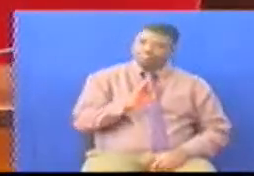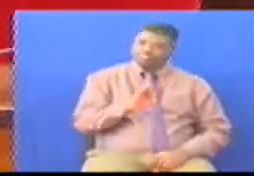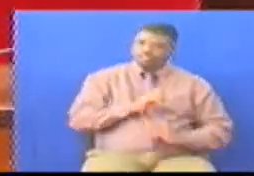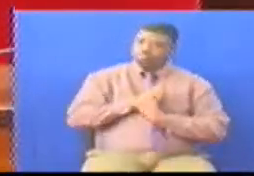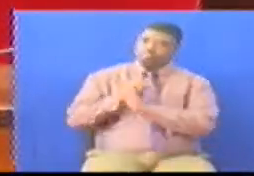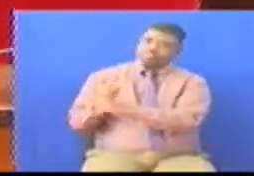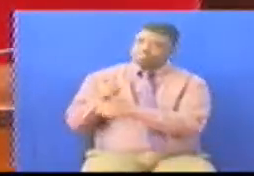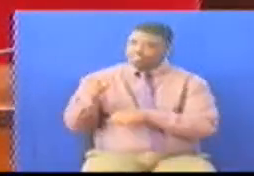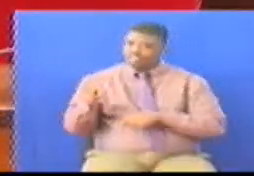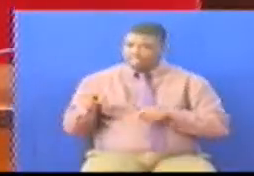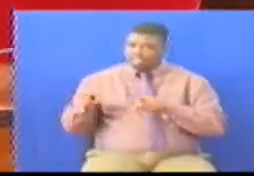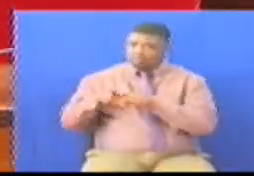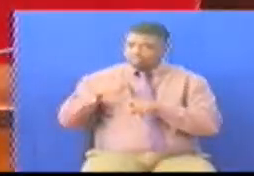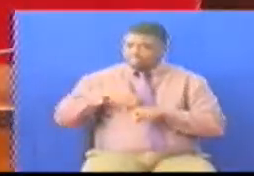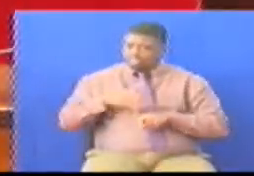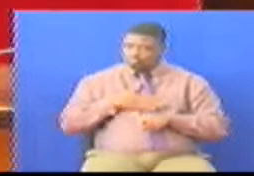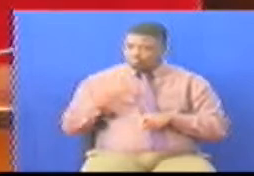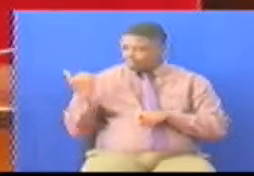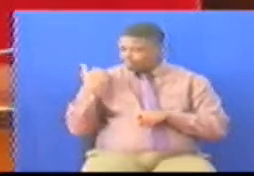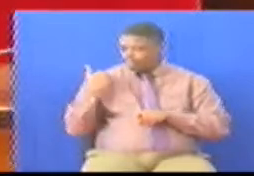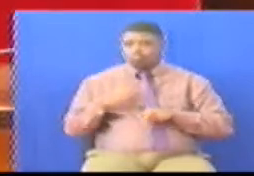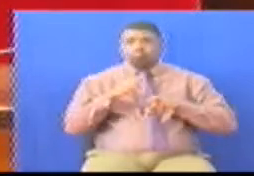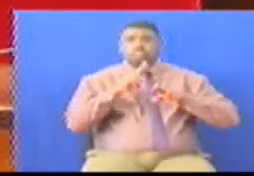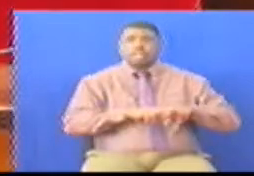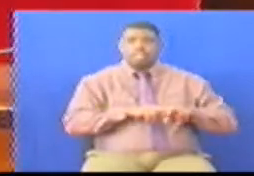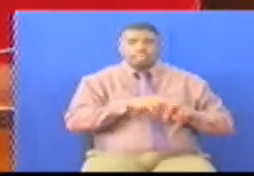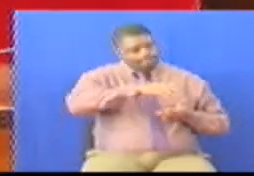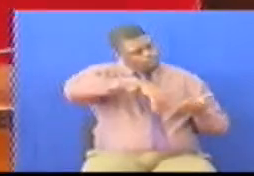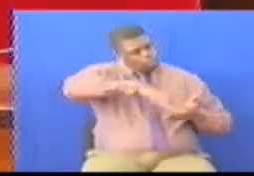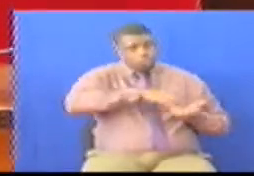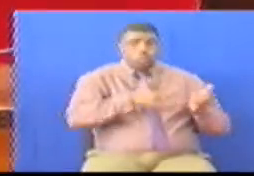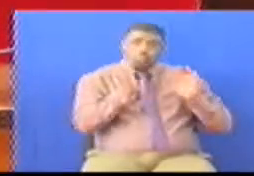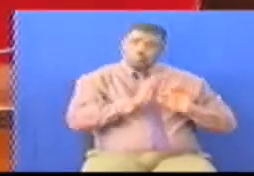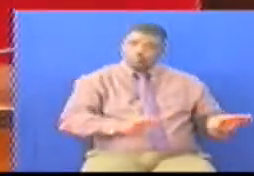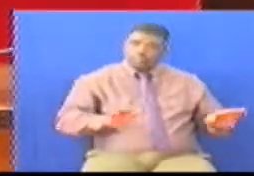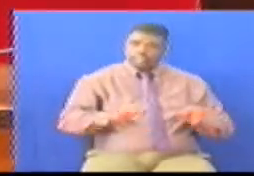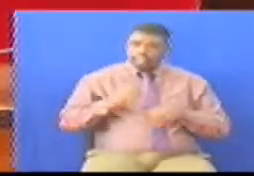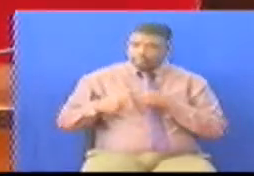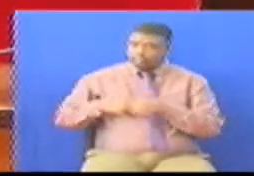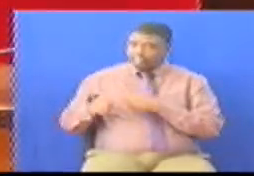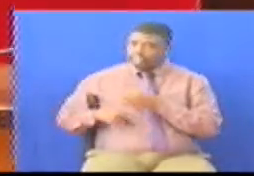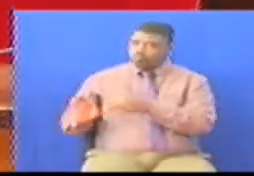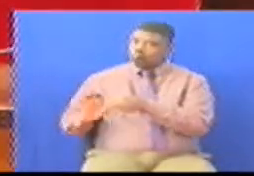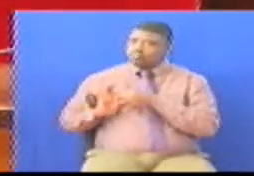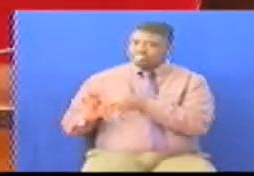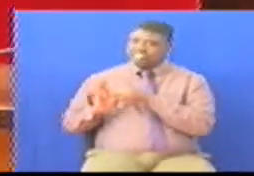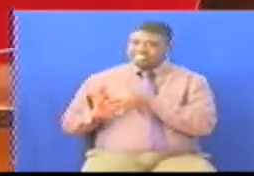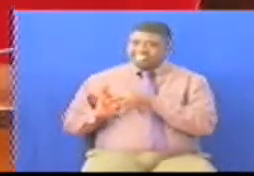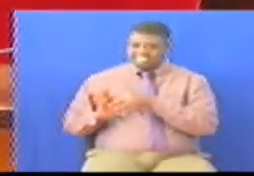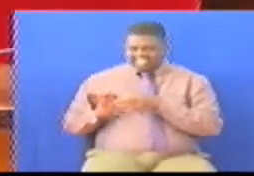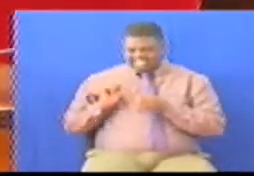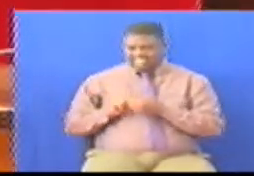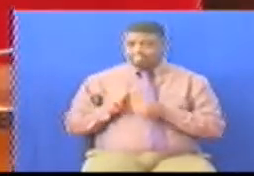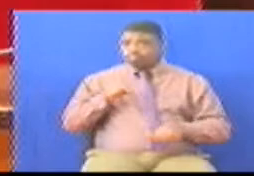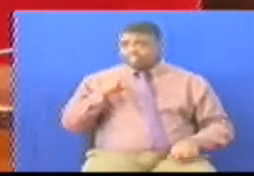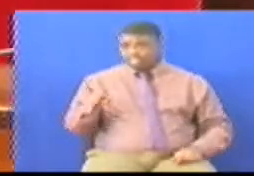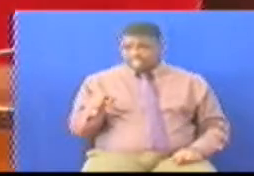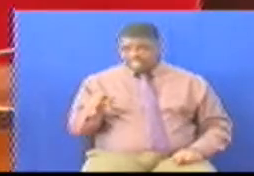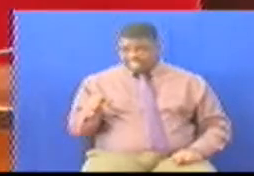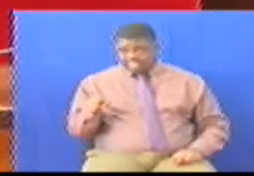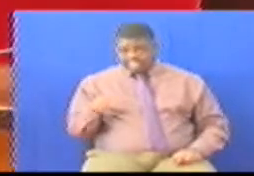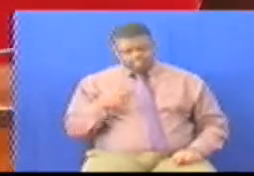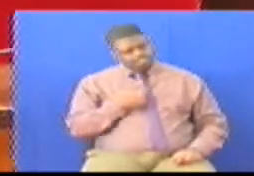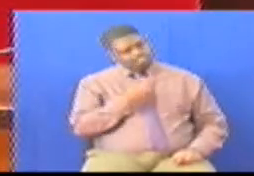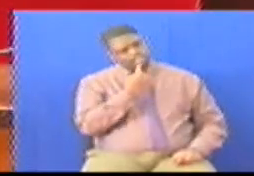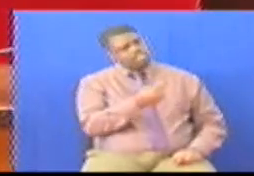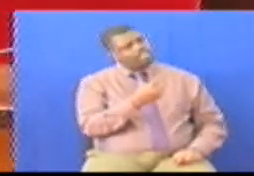upinzani kwamba wenzangu wamenituma tukae sasa, kwa sababu mgogoro umekwisha, tuendelee kushirikiana. Sasa hili jambo lilivyokuja, na mimi